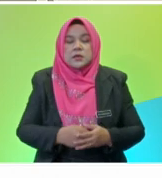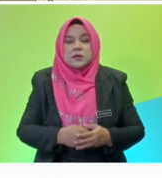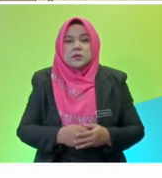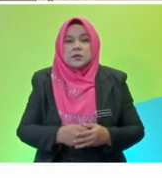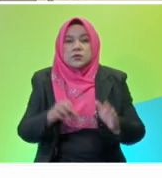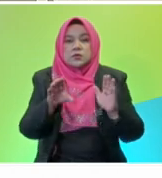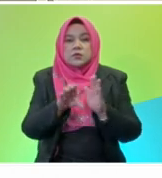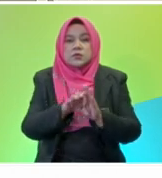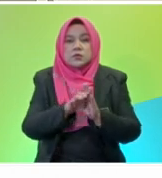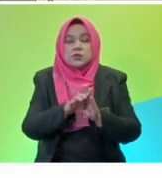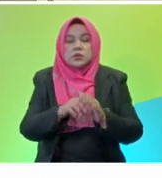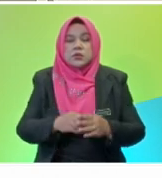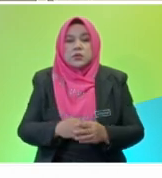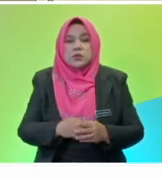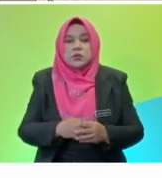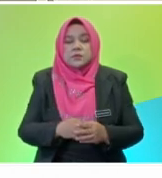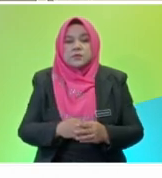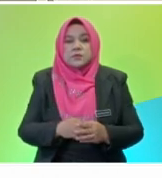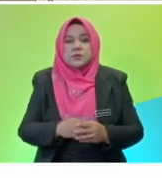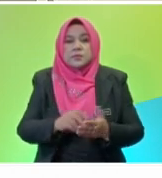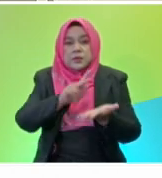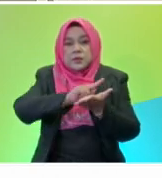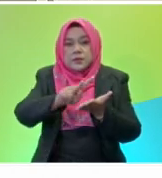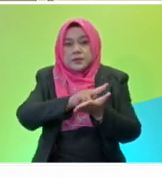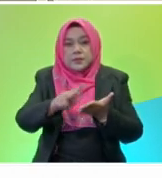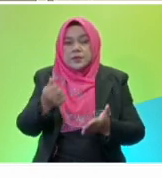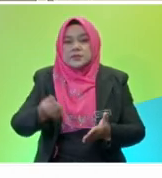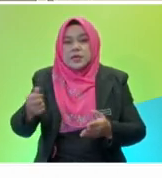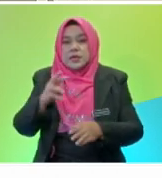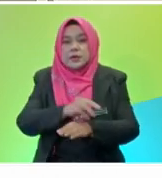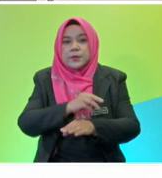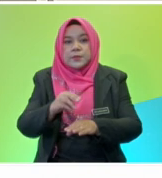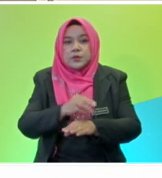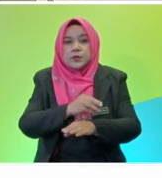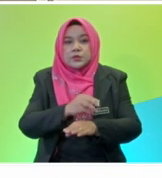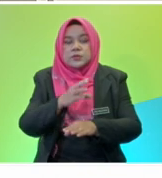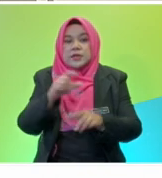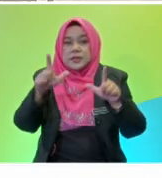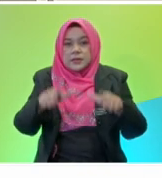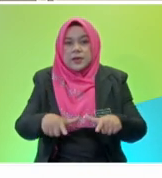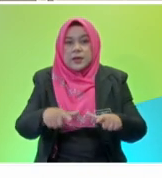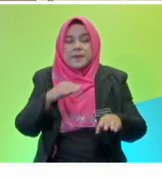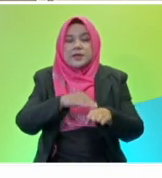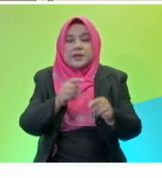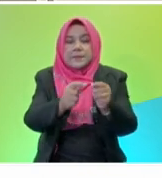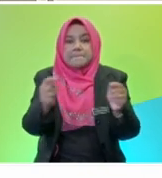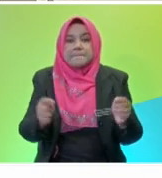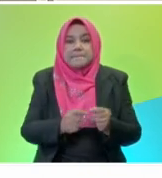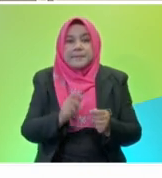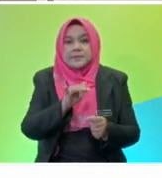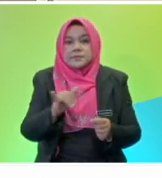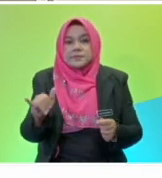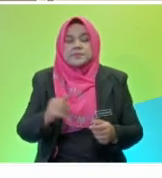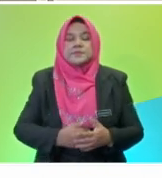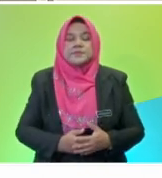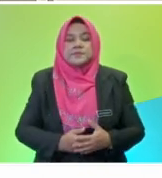contoh-contoh Sebagai contoh pada tempat yang sesuai dan sebagainya oke Oke